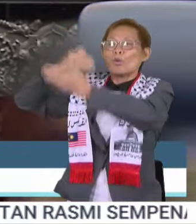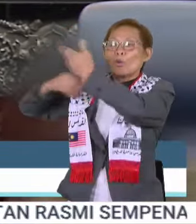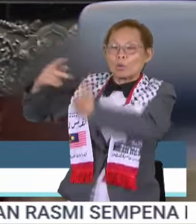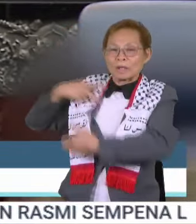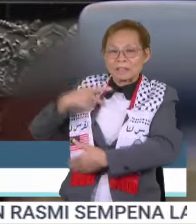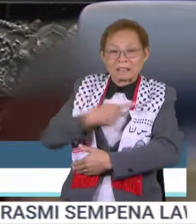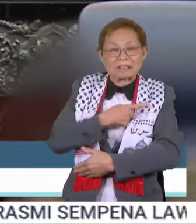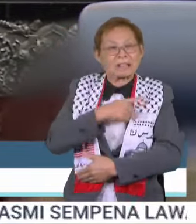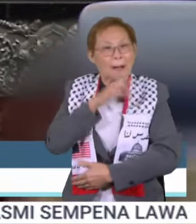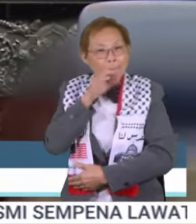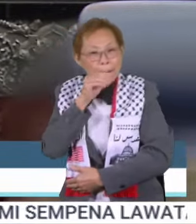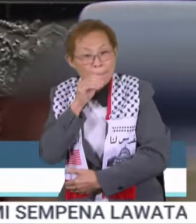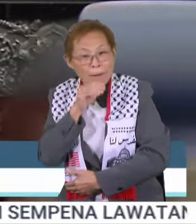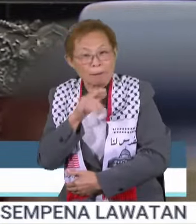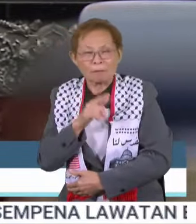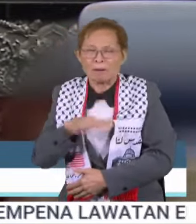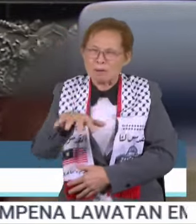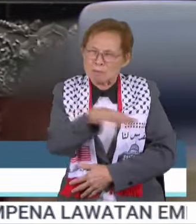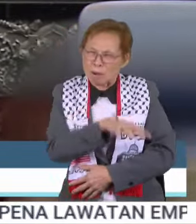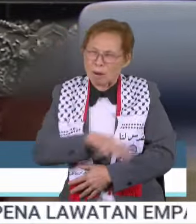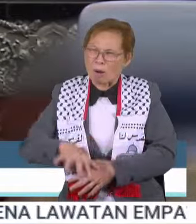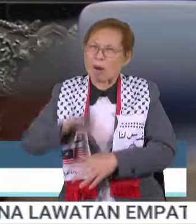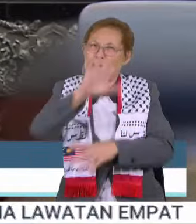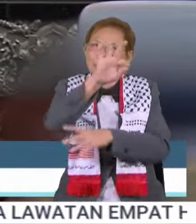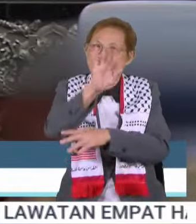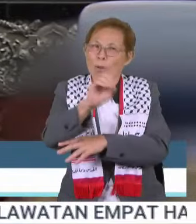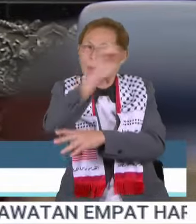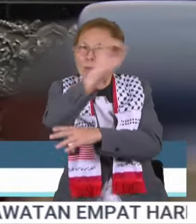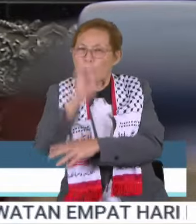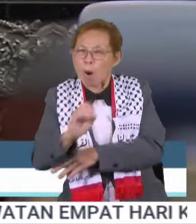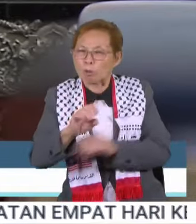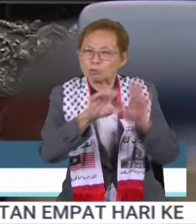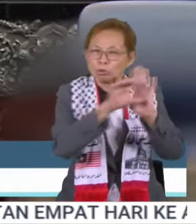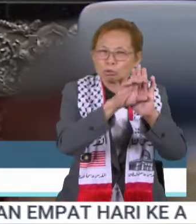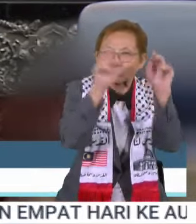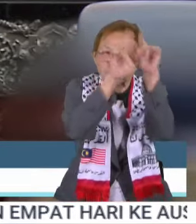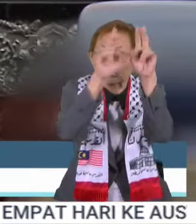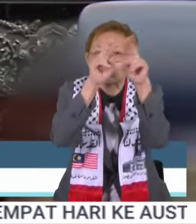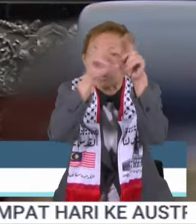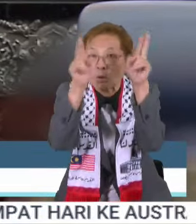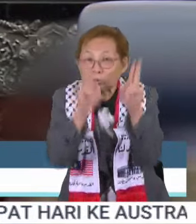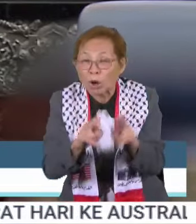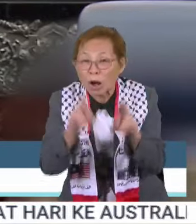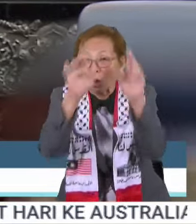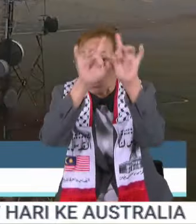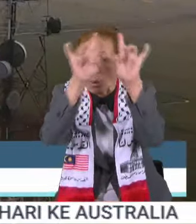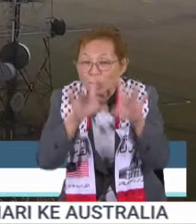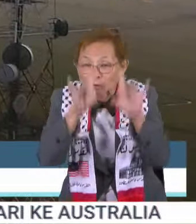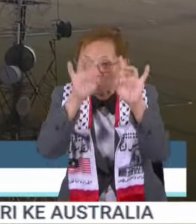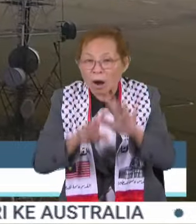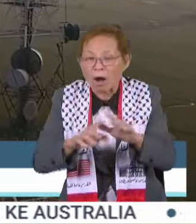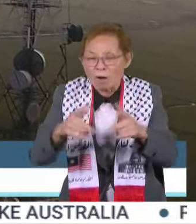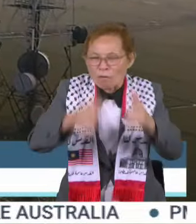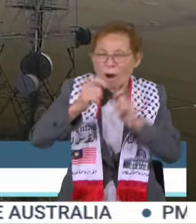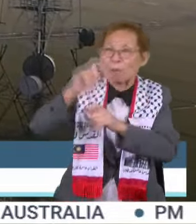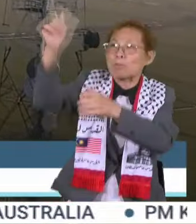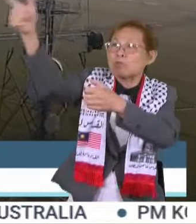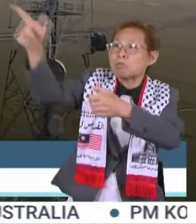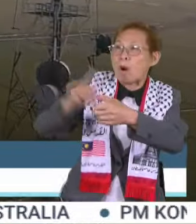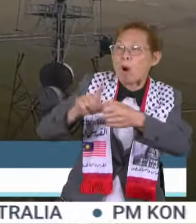cakap bahawa tidak kurang daripada 90% sampel ujian perlulah mencapai kelajuan muat turun